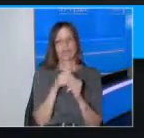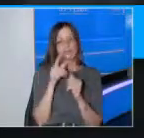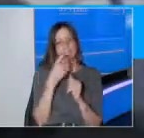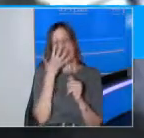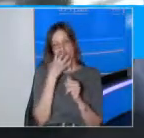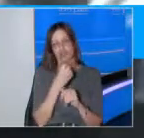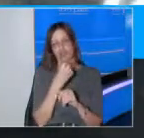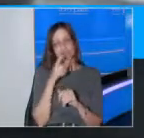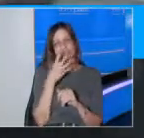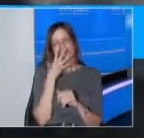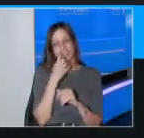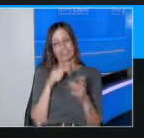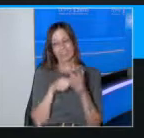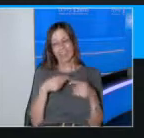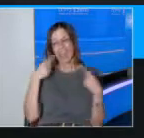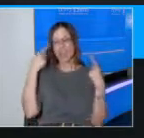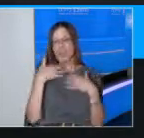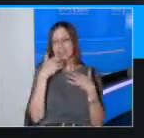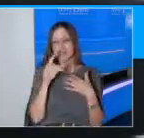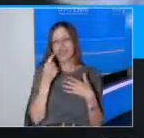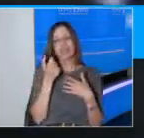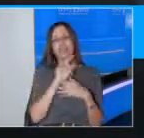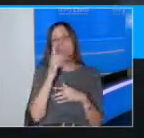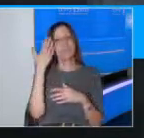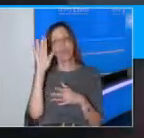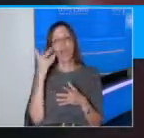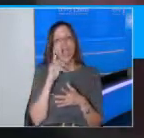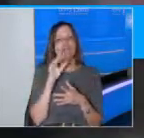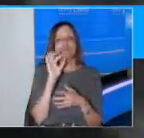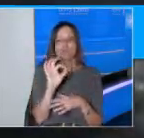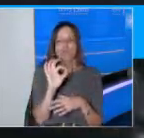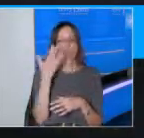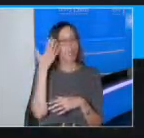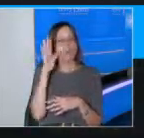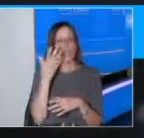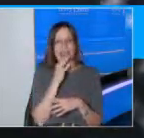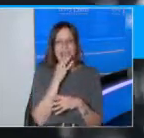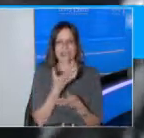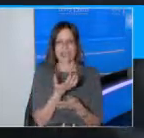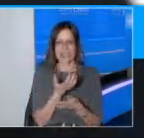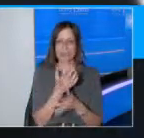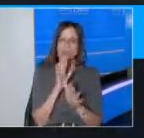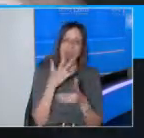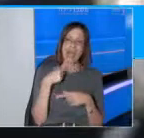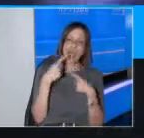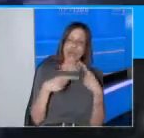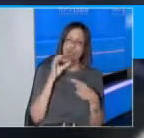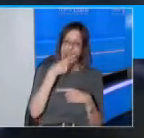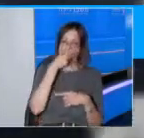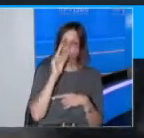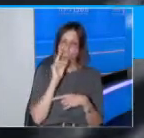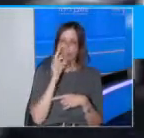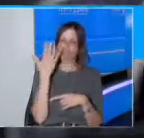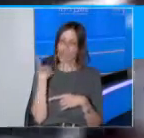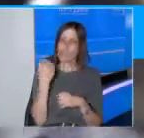וזה עצוב, זה עצוב, כי היום הסיפור שלה כמעט לא מוכר. השם שלה לא מוכר לצעירים. אולי לדור של ההורים